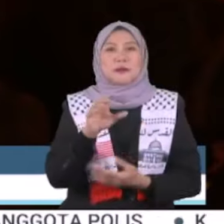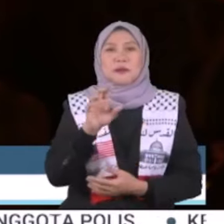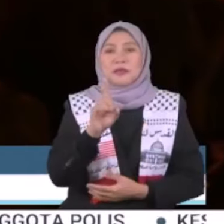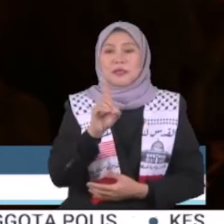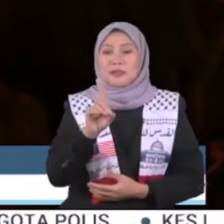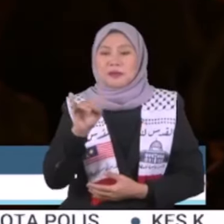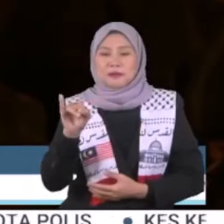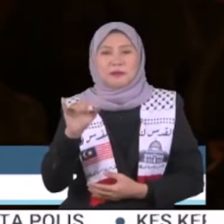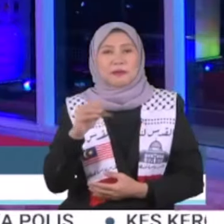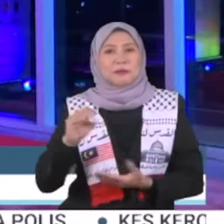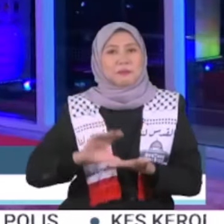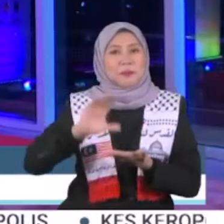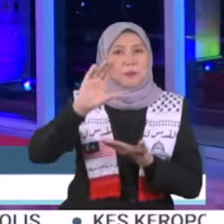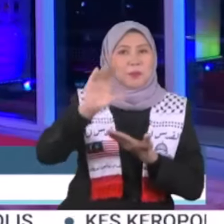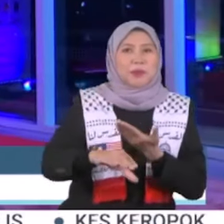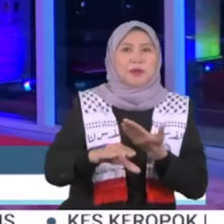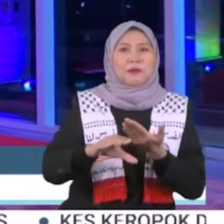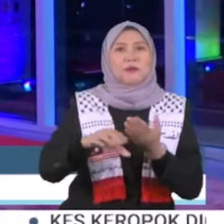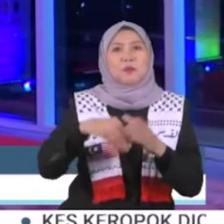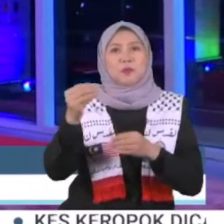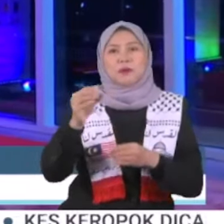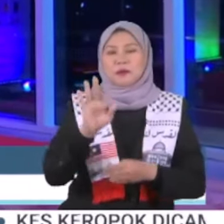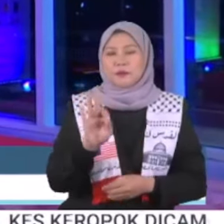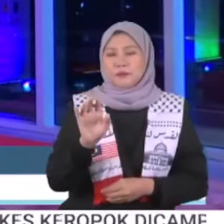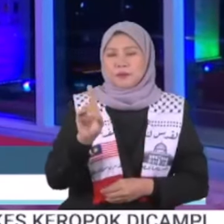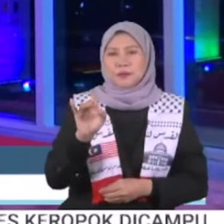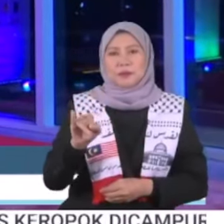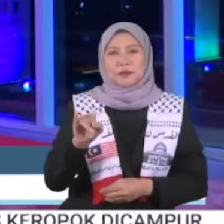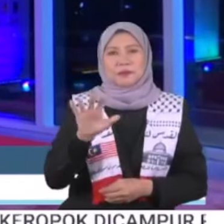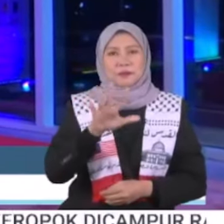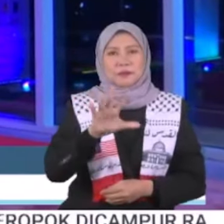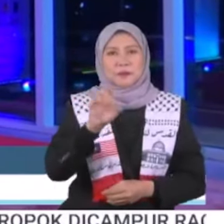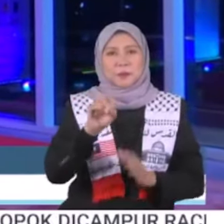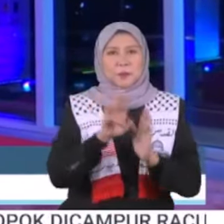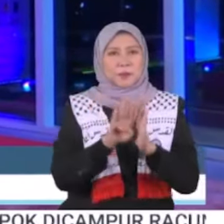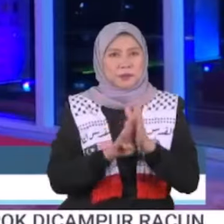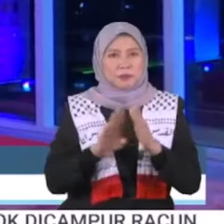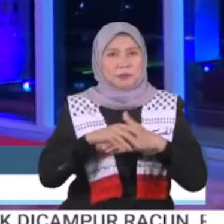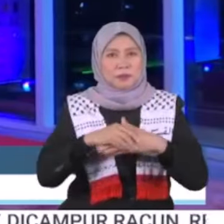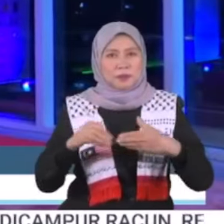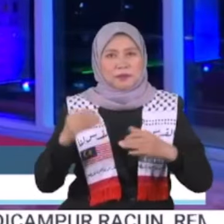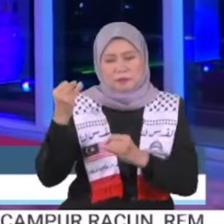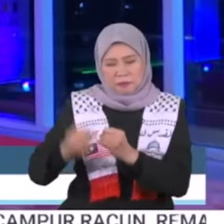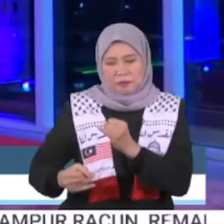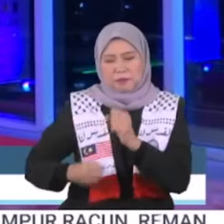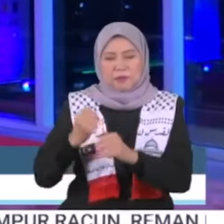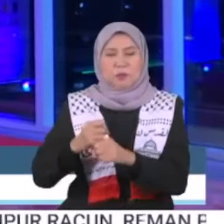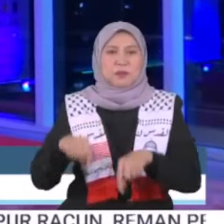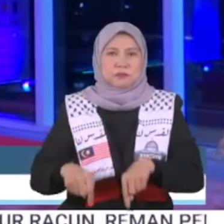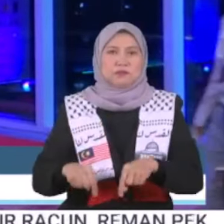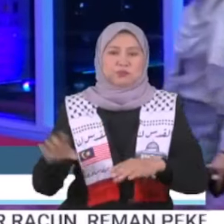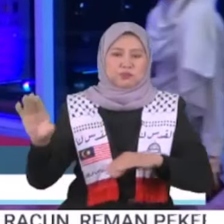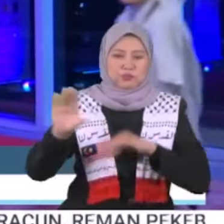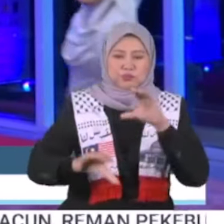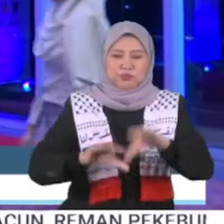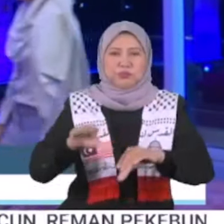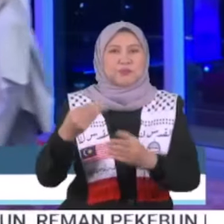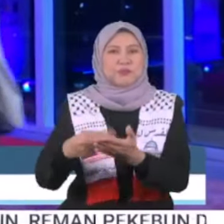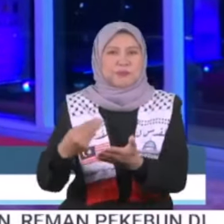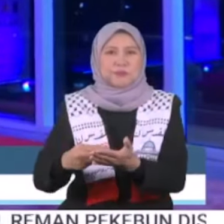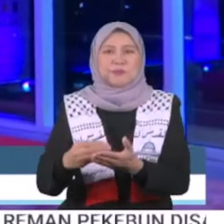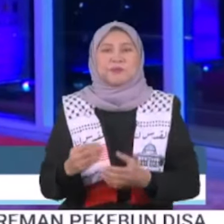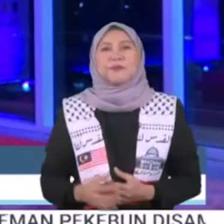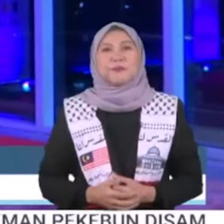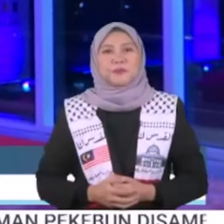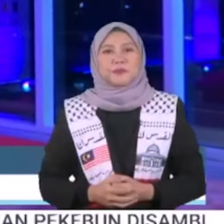DDI dan pelaburan langsung asing FDI sebanyak RM50 bilion menjelang akhir tahun ini. Bilion